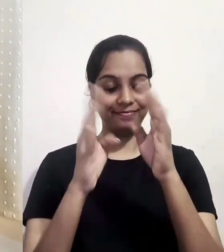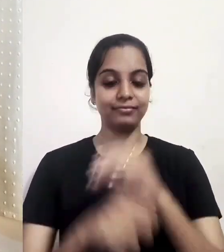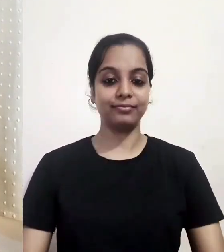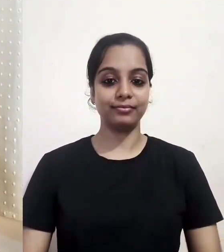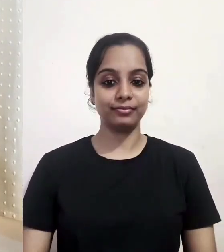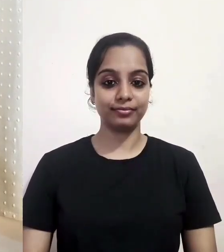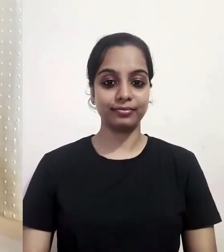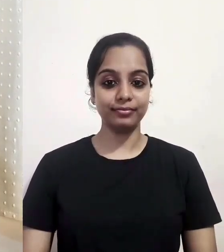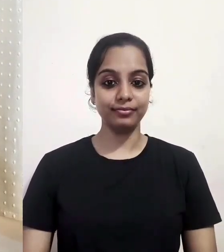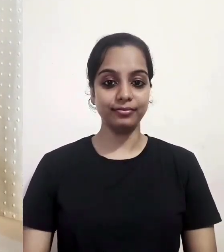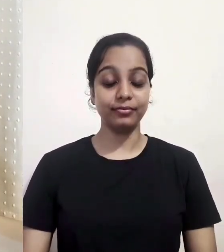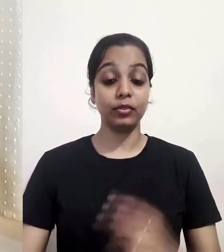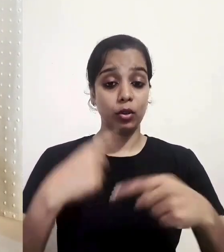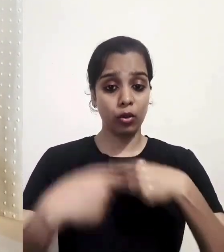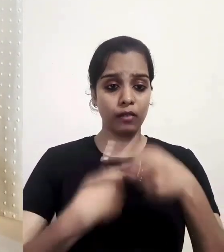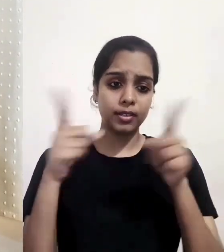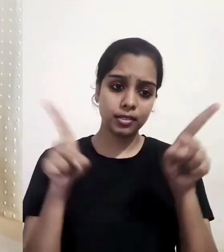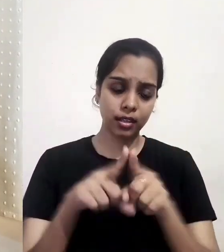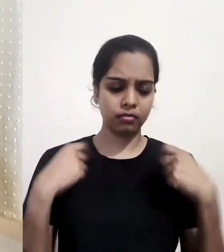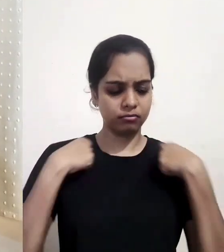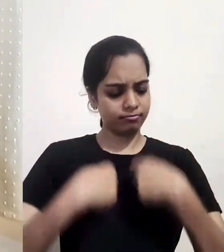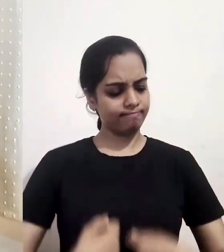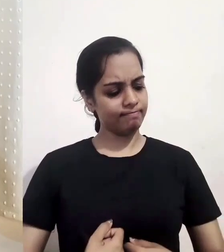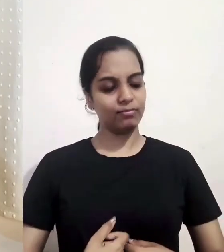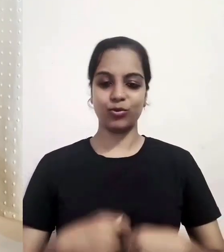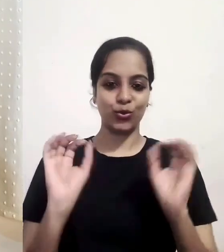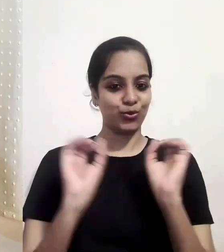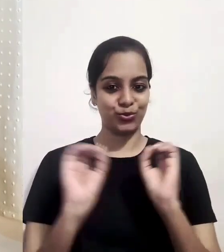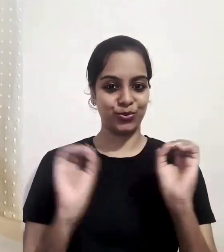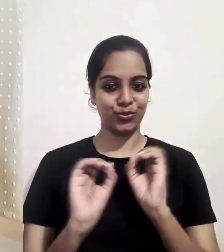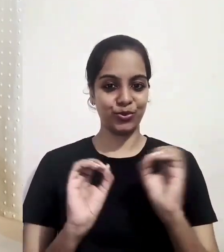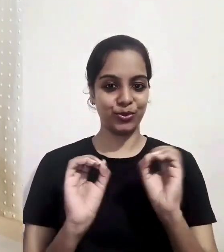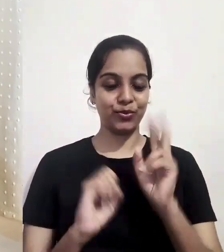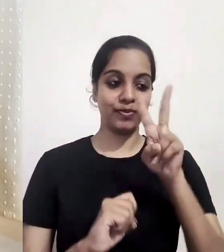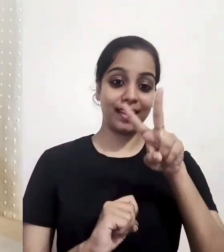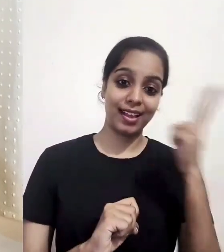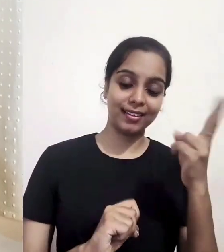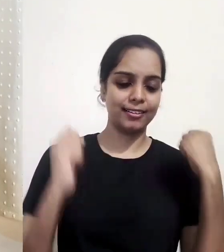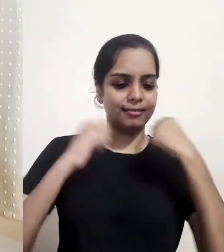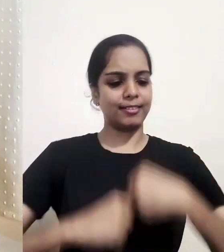ചെയ്യുക. എപ്പോഴും ഒരേ പാറ്റേണിലുള്ള ഡ്രസ്സ് തന്നെ ഫോളോ ചെയ്യാതെ ഇടയ്ക്ക് നമ്മുടെ കംഫർട്ട് സോൺ ഒന്ന് മാറ്റി